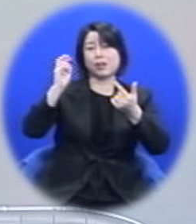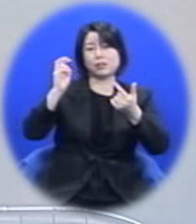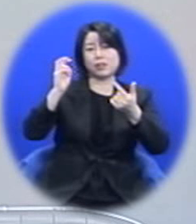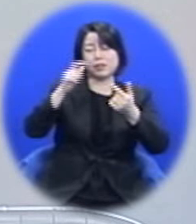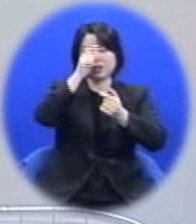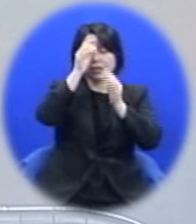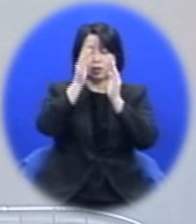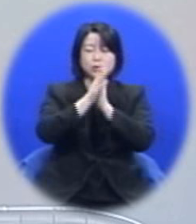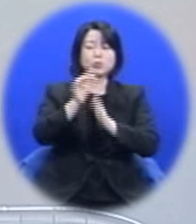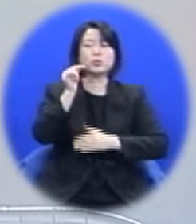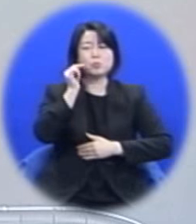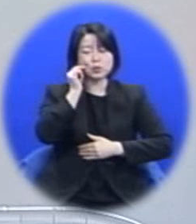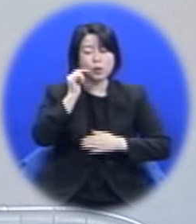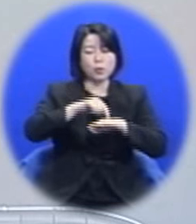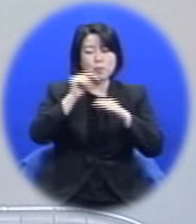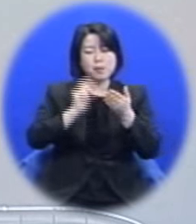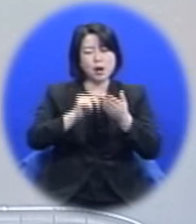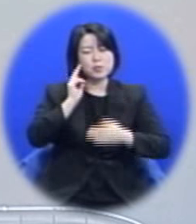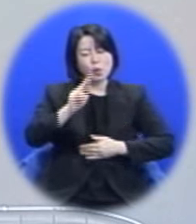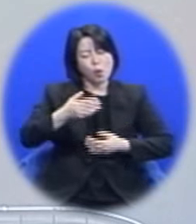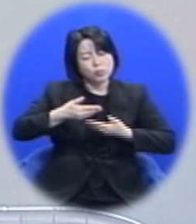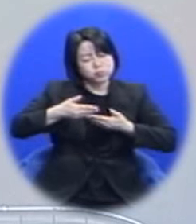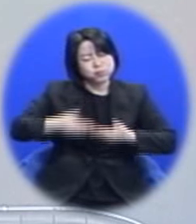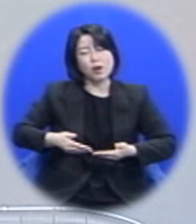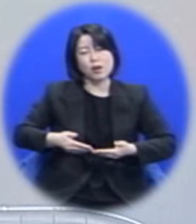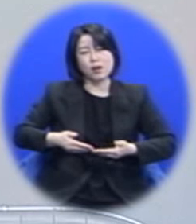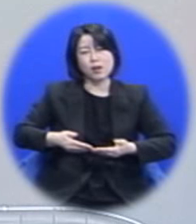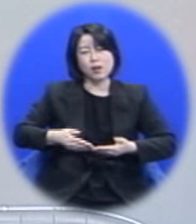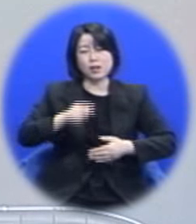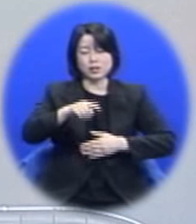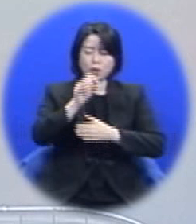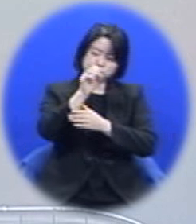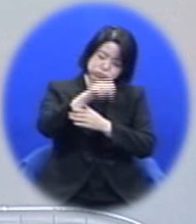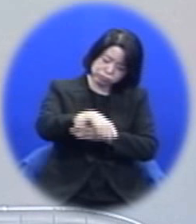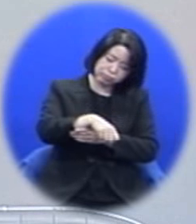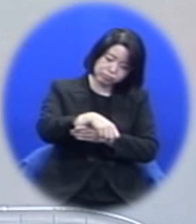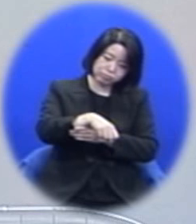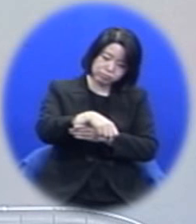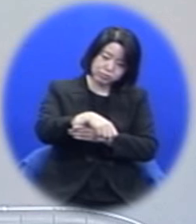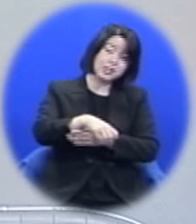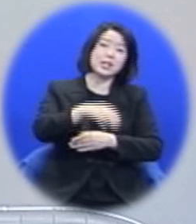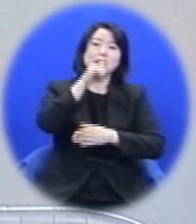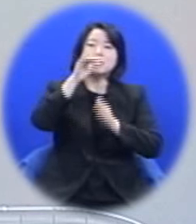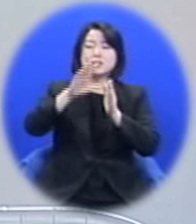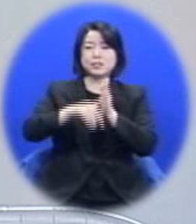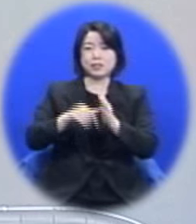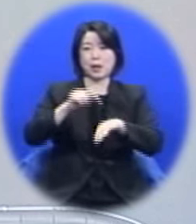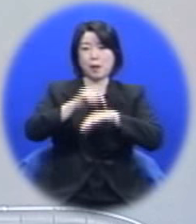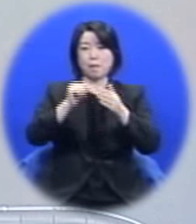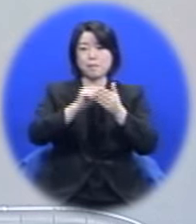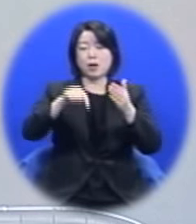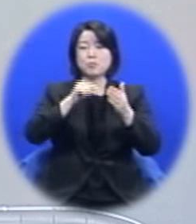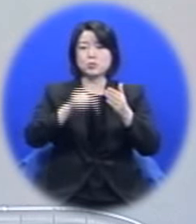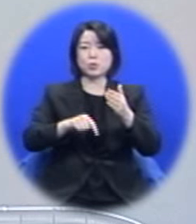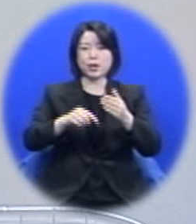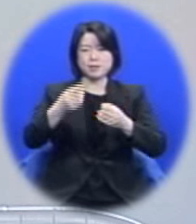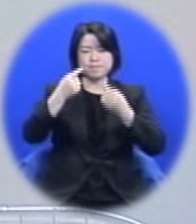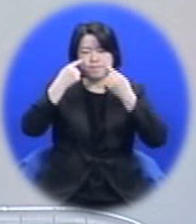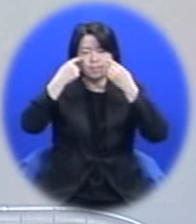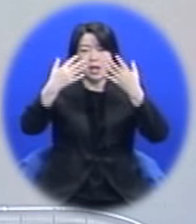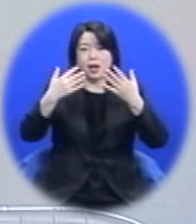못하고 마음이 너무너무 무거워서 그렇게 고개만 숙이고 있는데 마음에 너무나